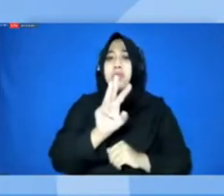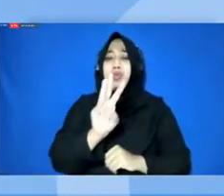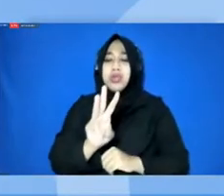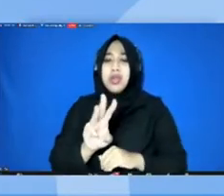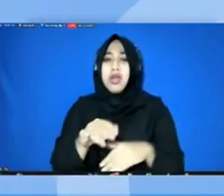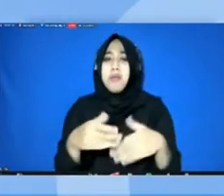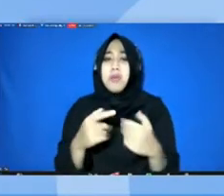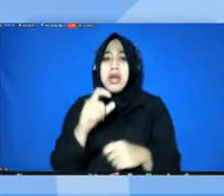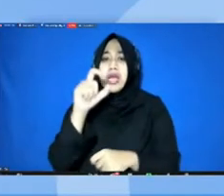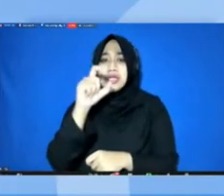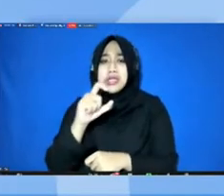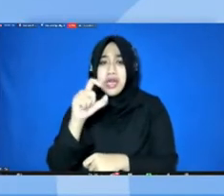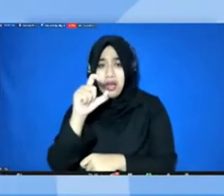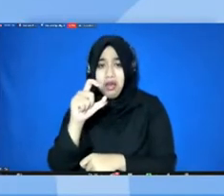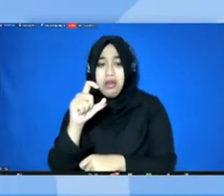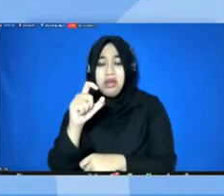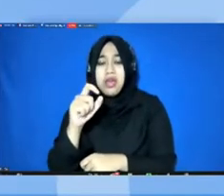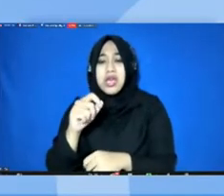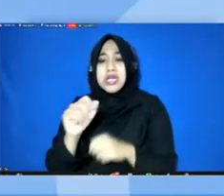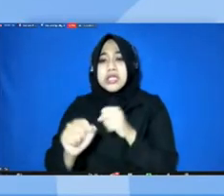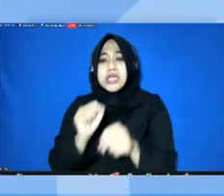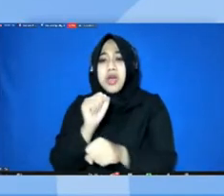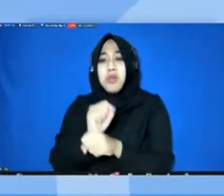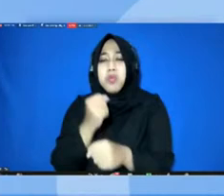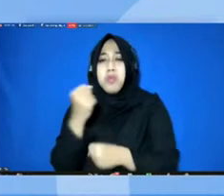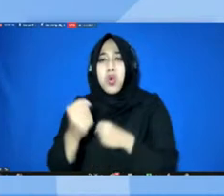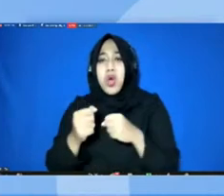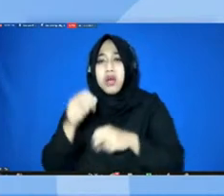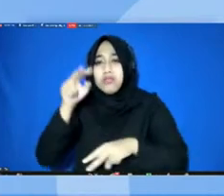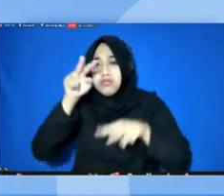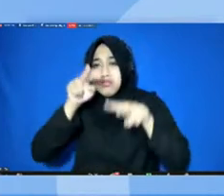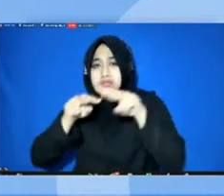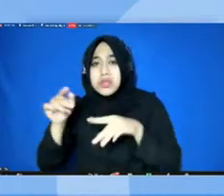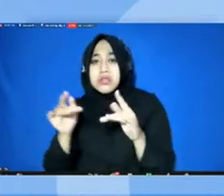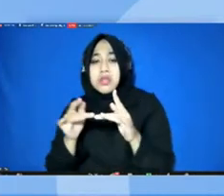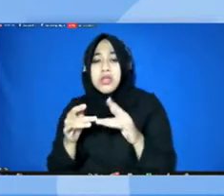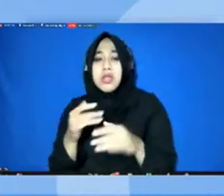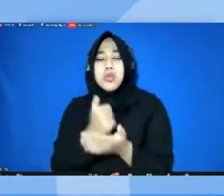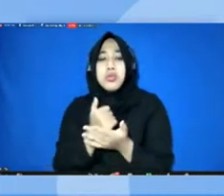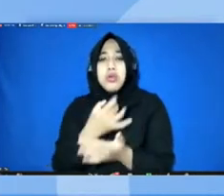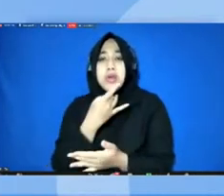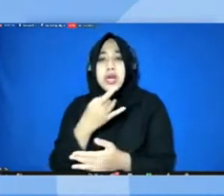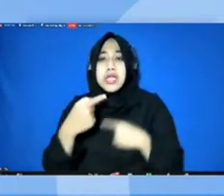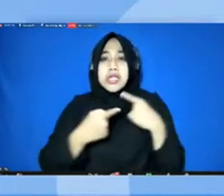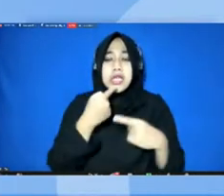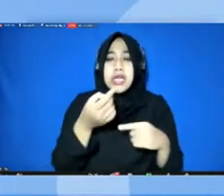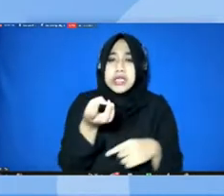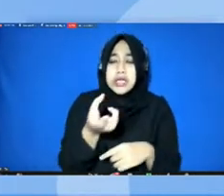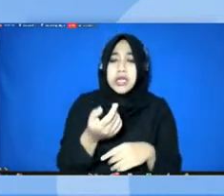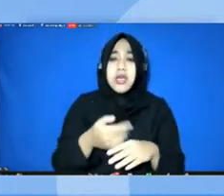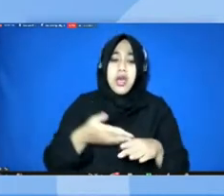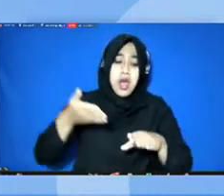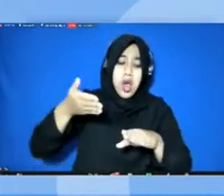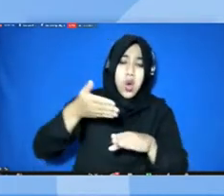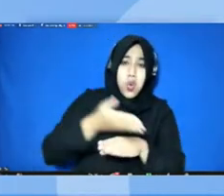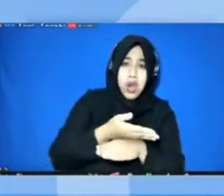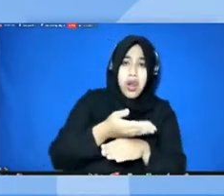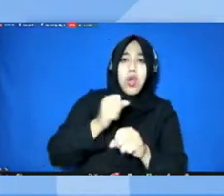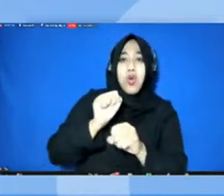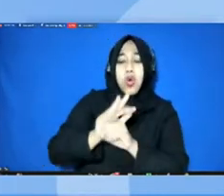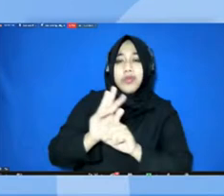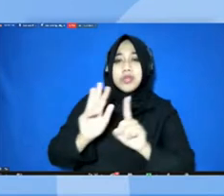Nah, ini hal yang menarik untuk saya ceritakan sedikit. Jadi pada saat awal pandemi,